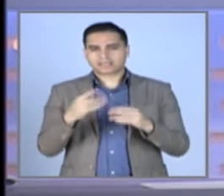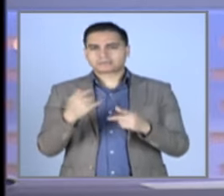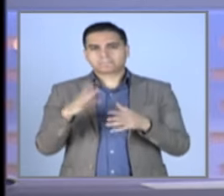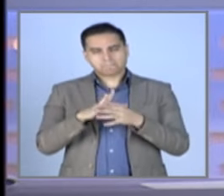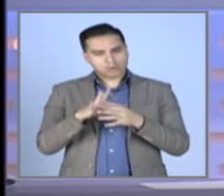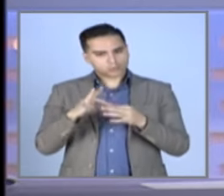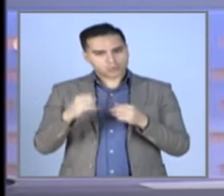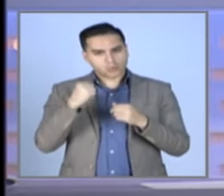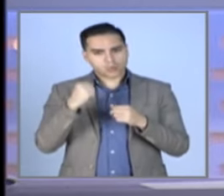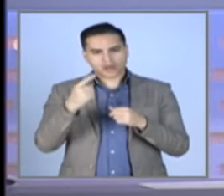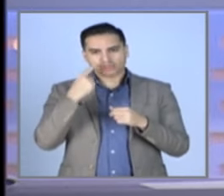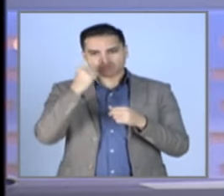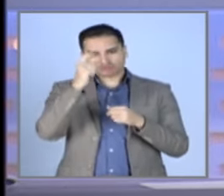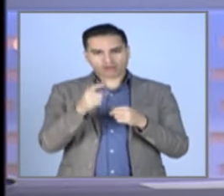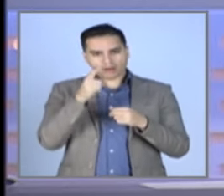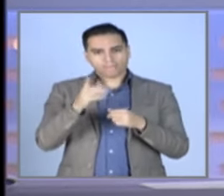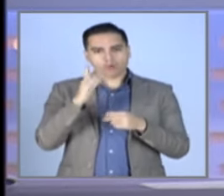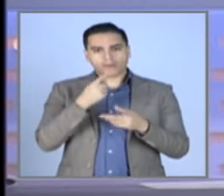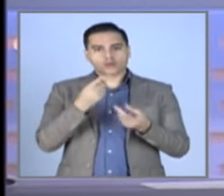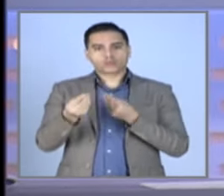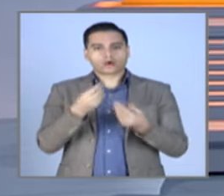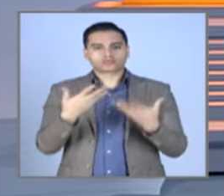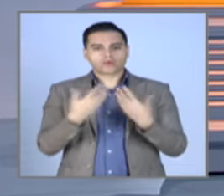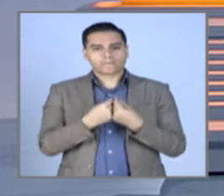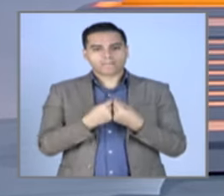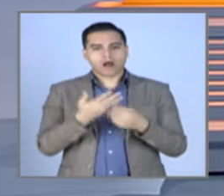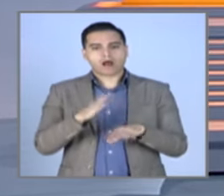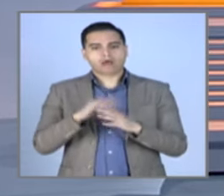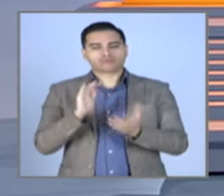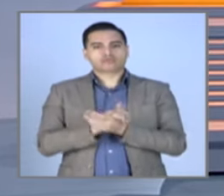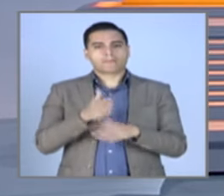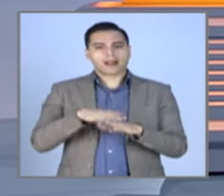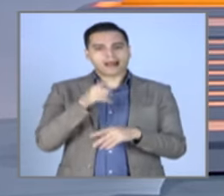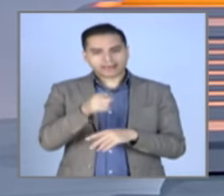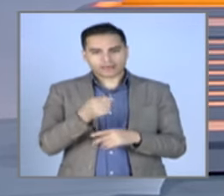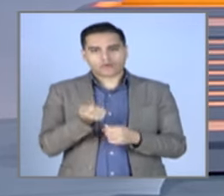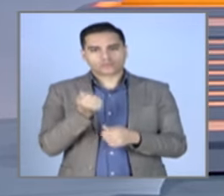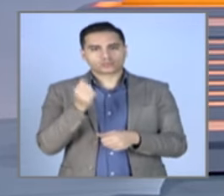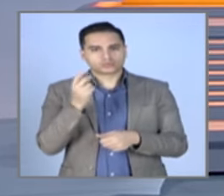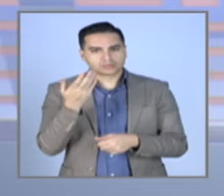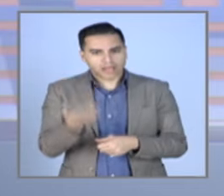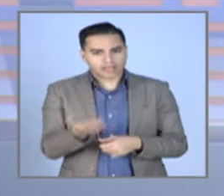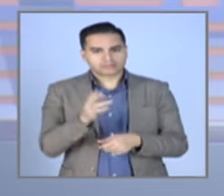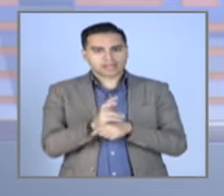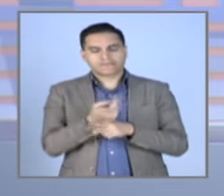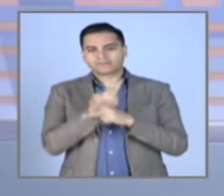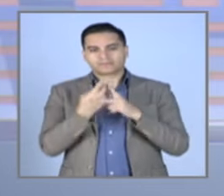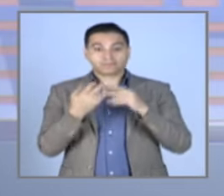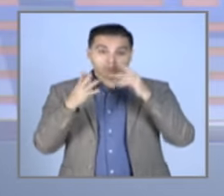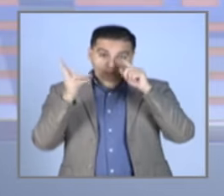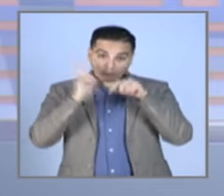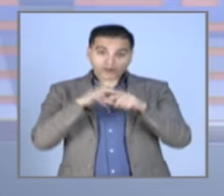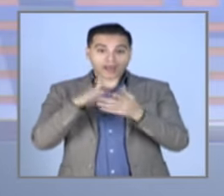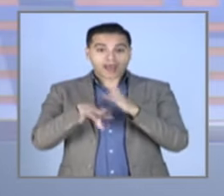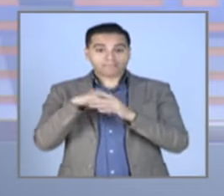بس إنه يتكلم كلام ما يعجبش حضرتك، هو ممكن يتواصل مع أصحاب حضرتك على إنه أنت طبعاً ممكن يطلب فلوس، ممكن يعمل حاجات يعني. لا هو ابتدى